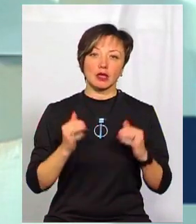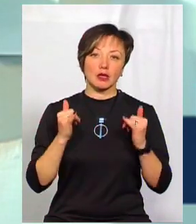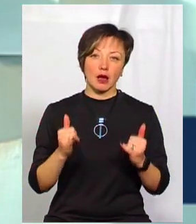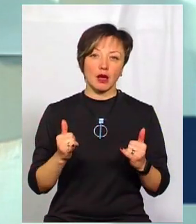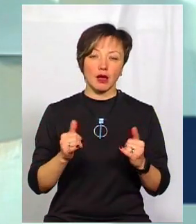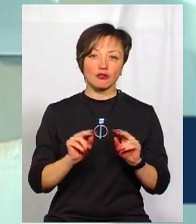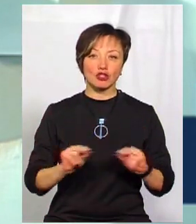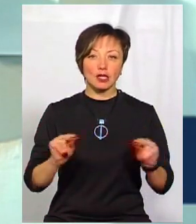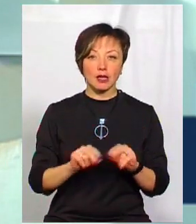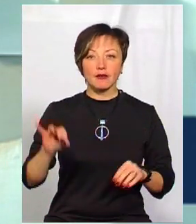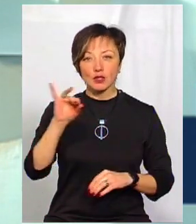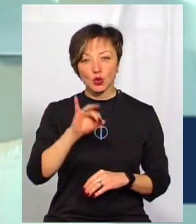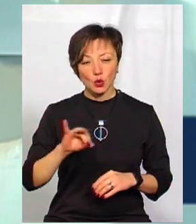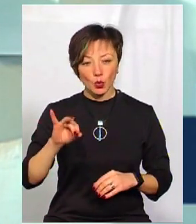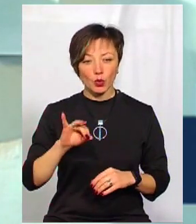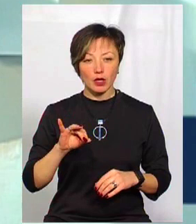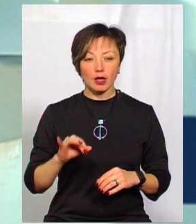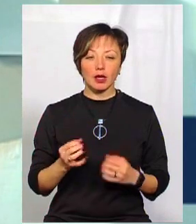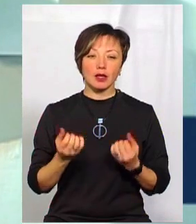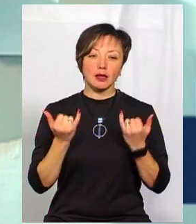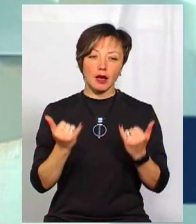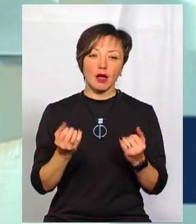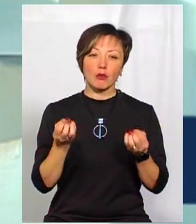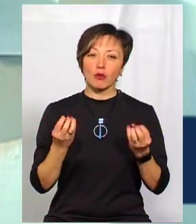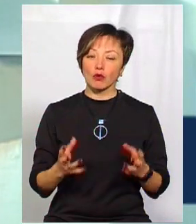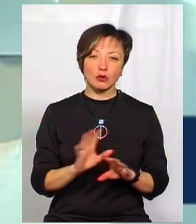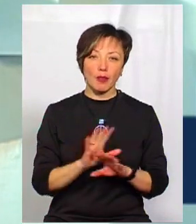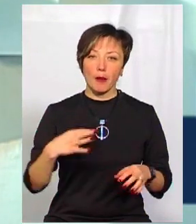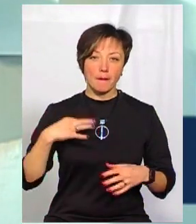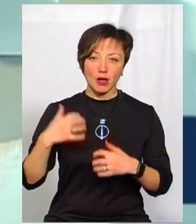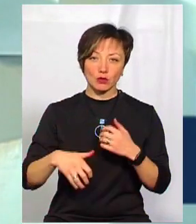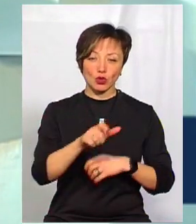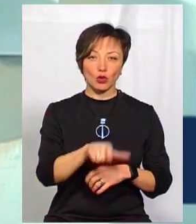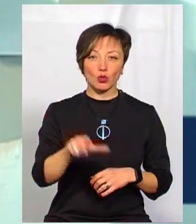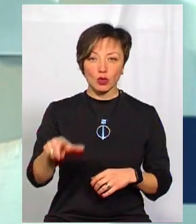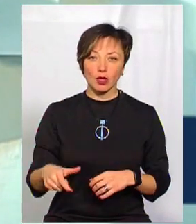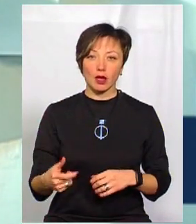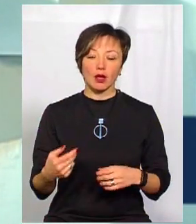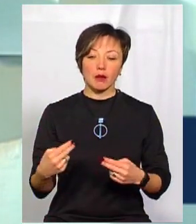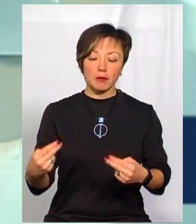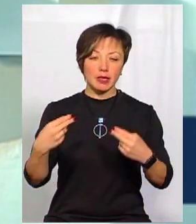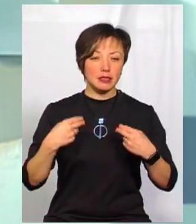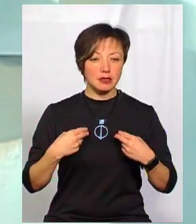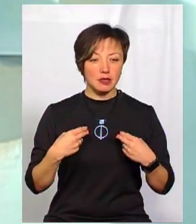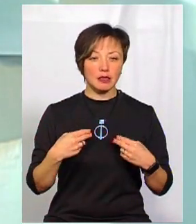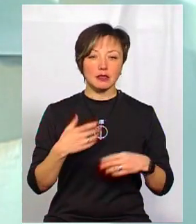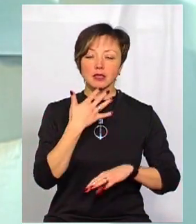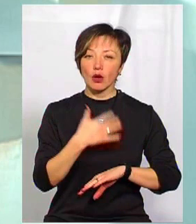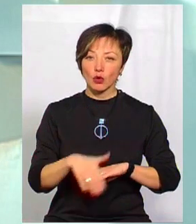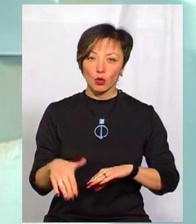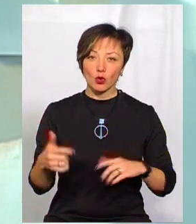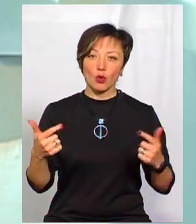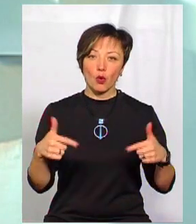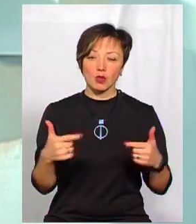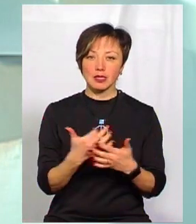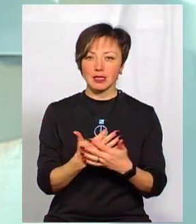для вчителів історії, для просто небайдужих людей. До нас приїздять закордонні